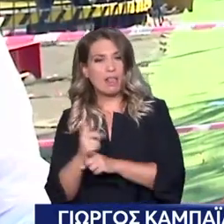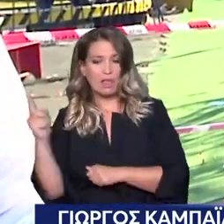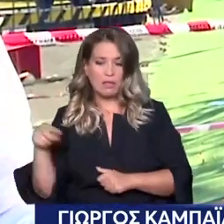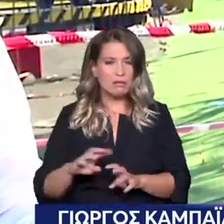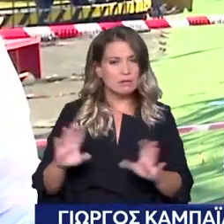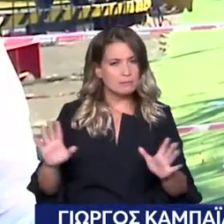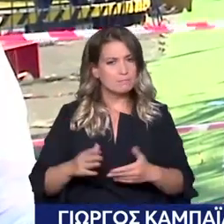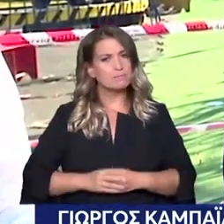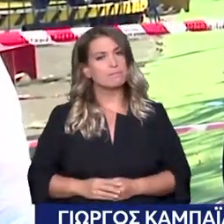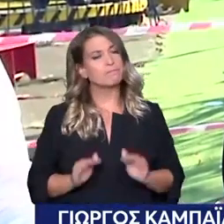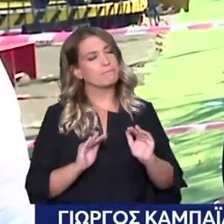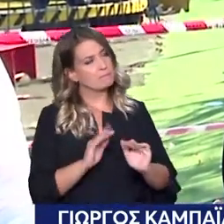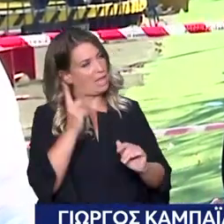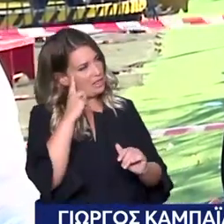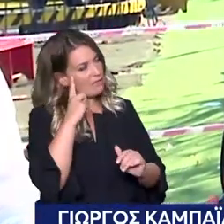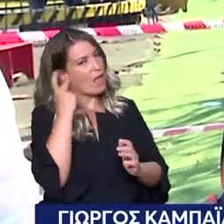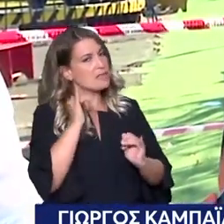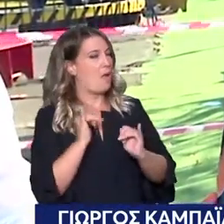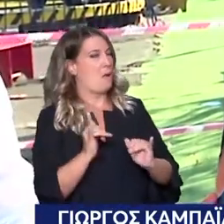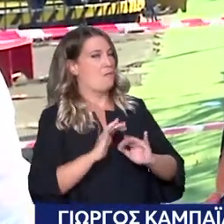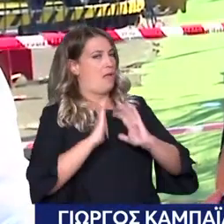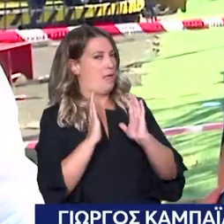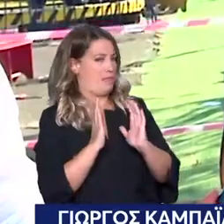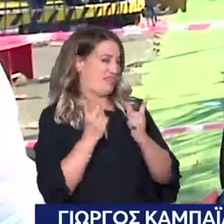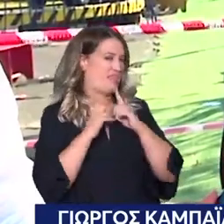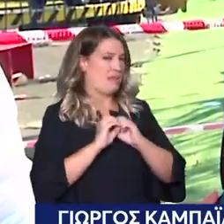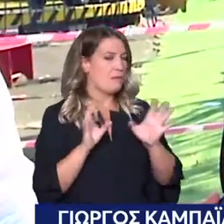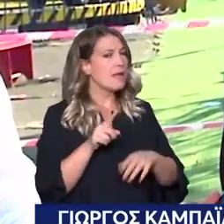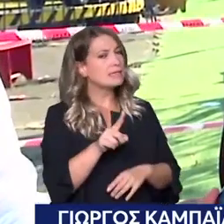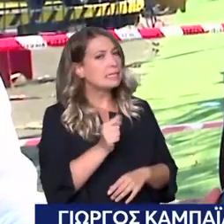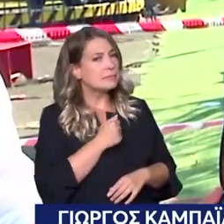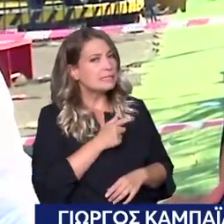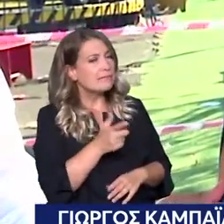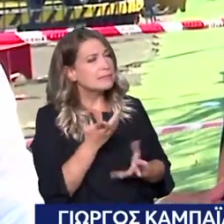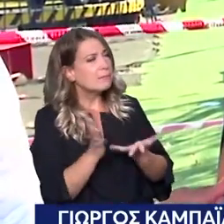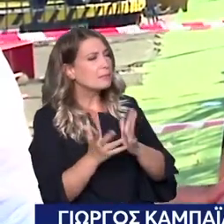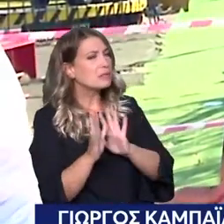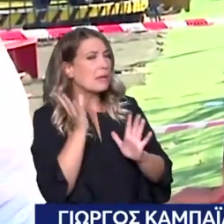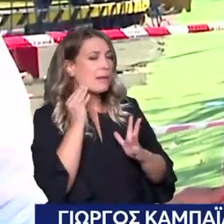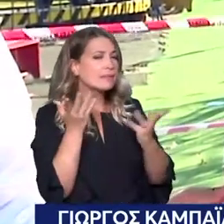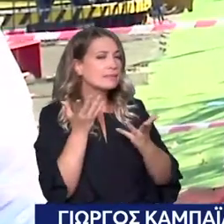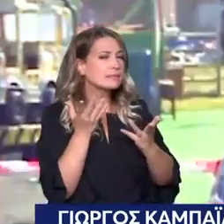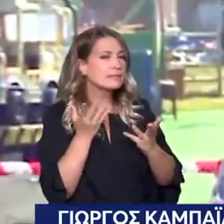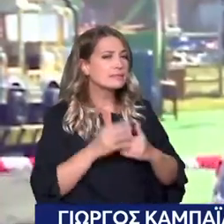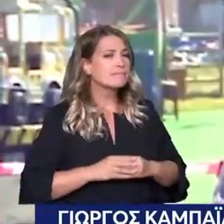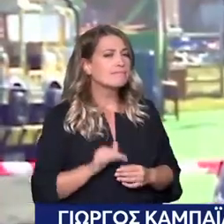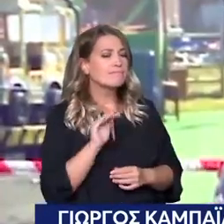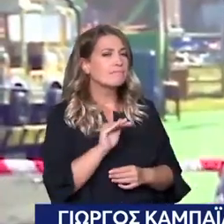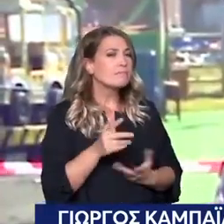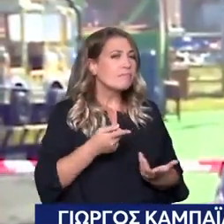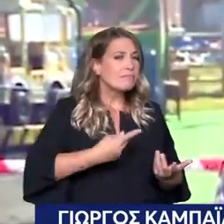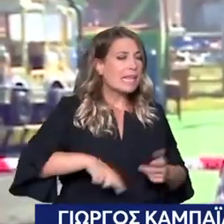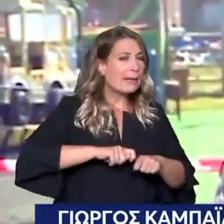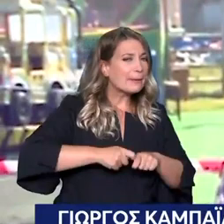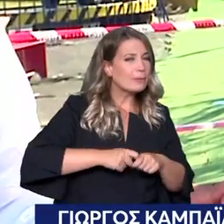εσείς ούτε εμείς, γιατί δεν υπάρχει ακόμα. Αλλά η αίσθηση που αποκομίσατε, κανείς, κύριε Γιώργο, από το τι τσέκαραν οι τεχνικοί σήμερα,